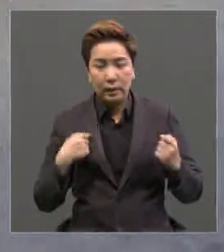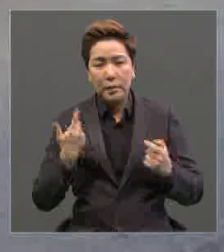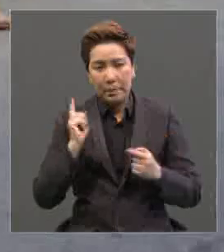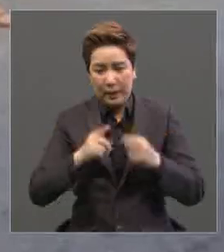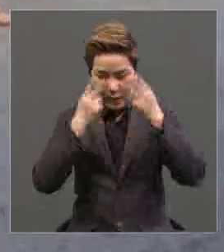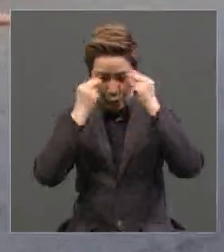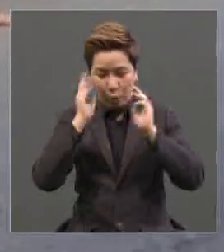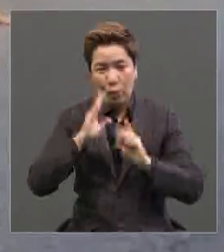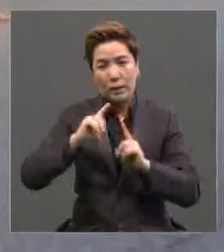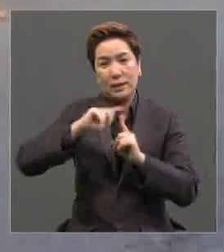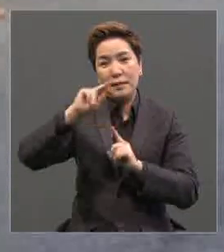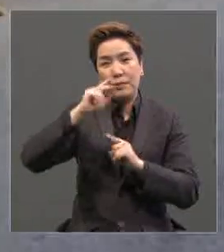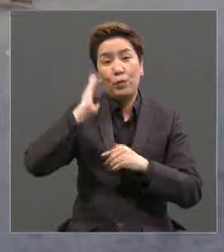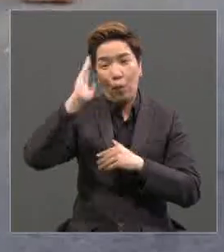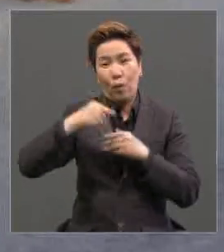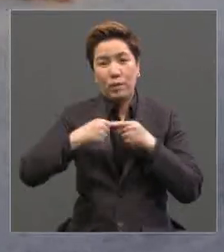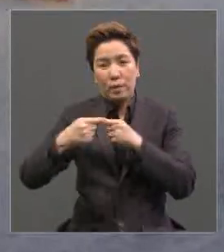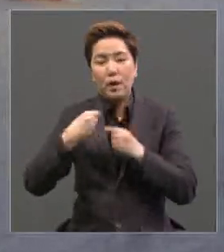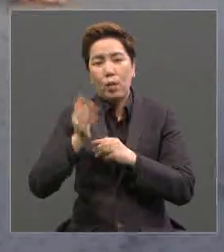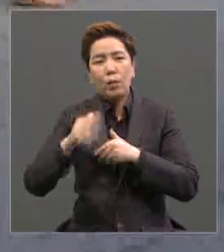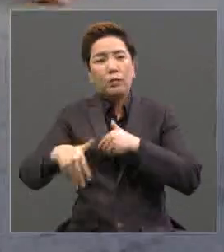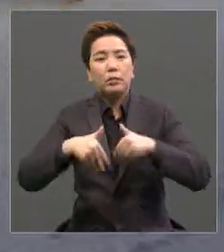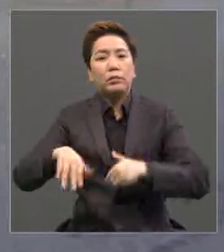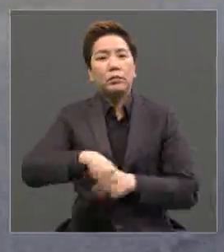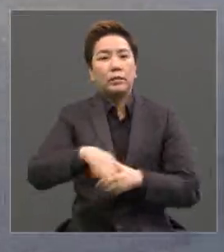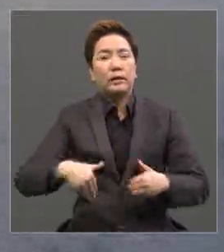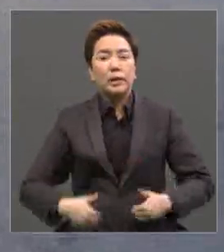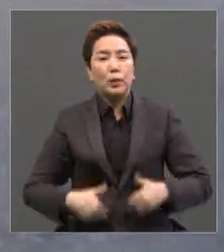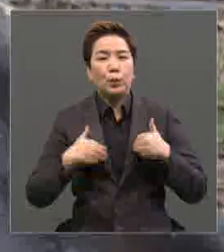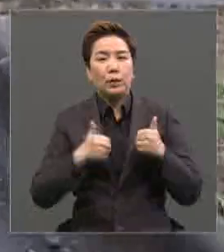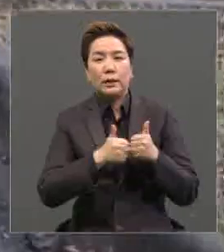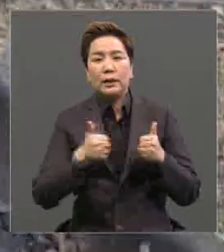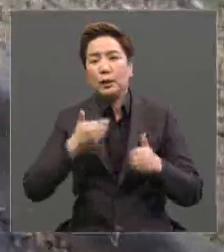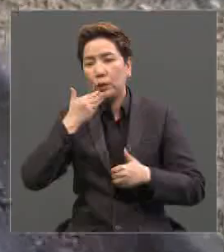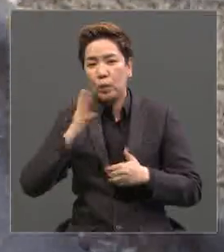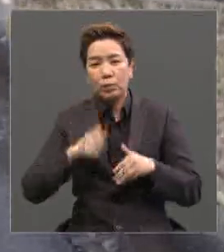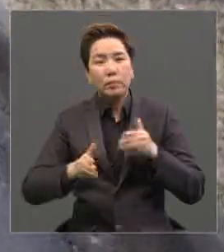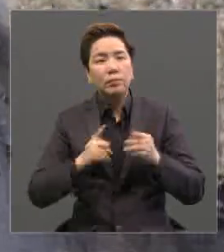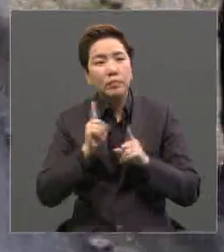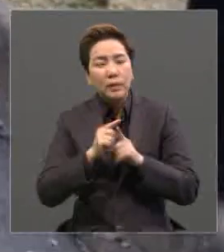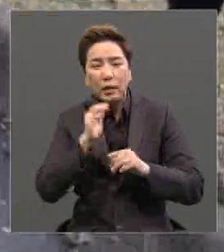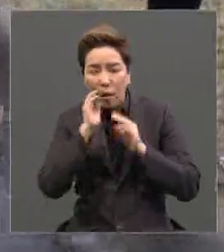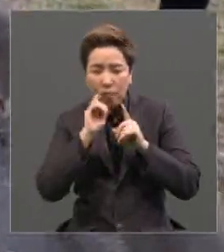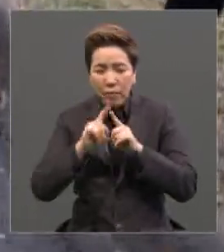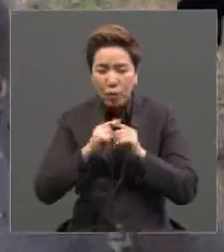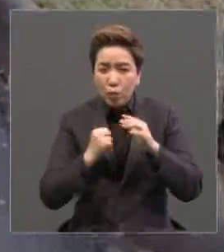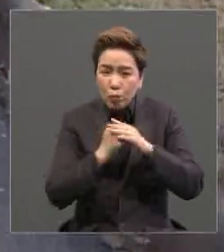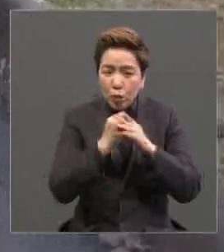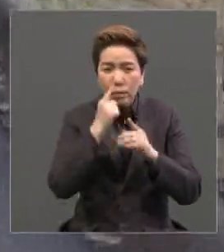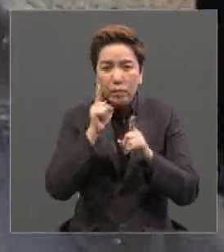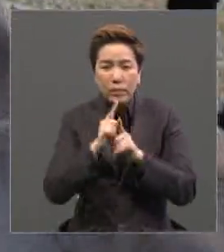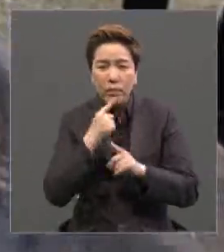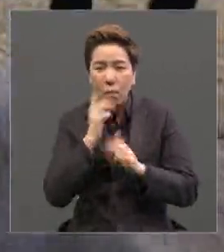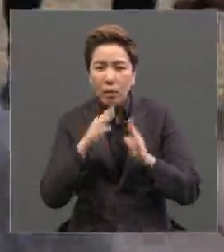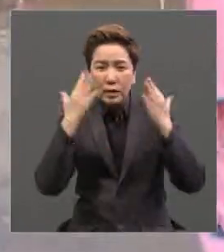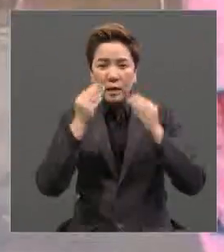ให้เป็นนายกคนที่30ด้วยนะคะเพื่อช่วยให้ประชาชนเนี่ยอยู่ดีกินดีตลอดทางเดินเลยนะคะก็จะได้ยินเสียงกันแบบว่าโอ้โห